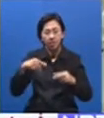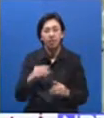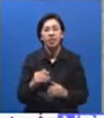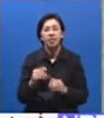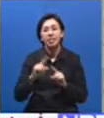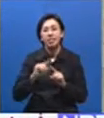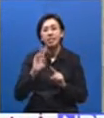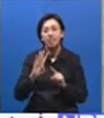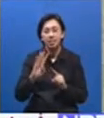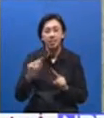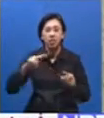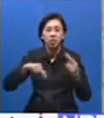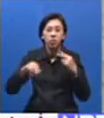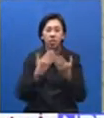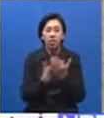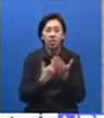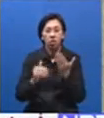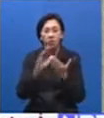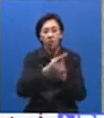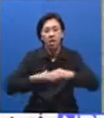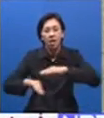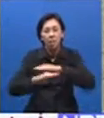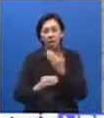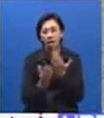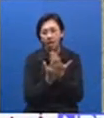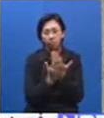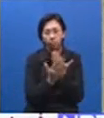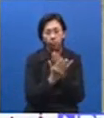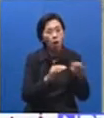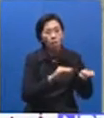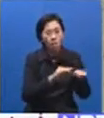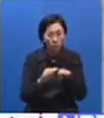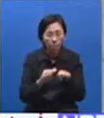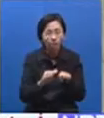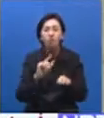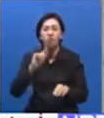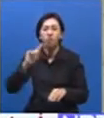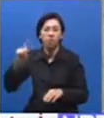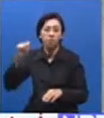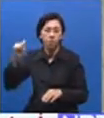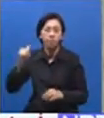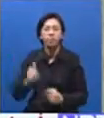การตรวจเงินแผ่นดินก็มีพยานหลักฐานมากพอที่จะดำเนินคดี